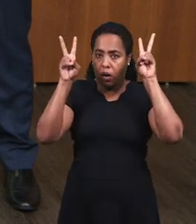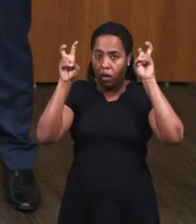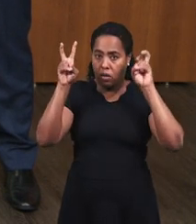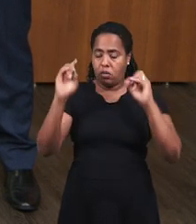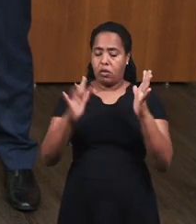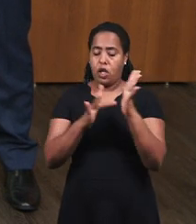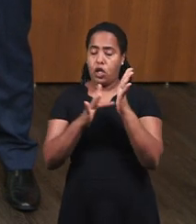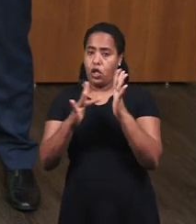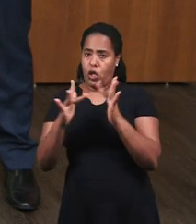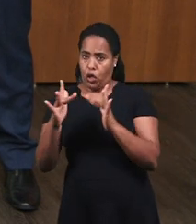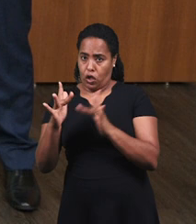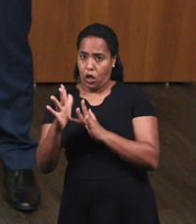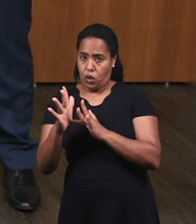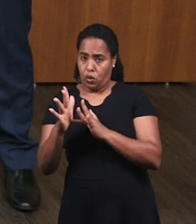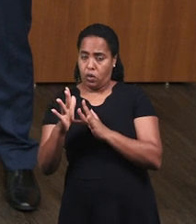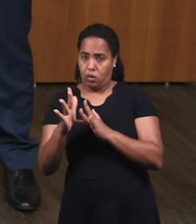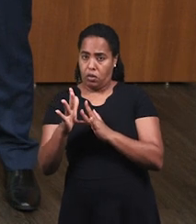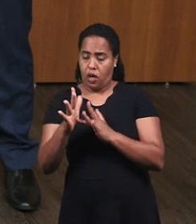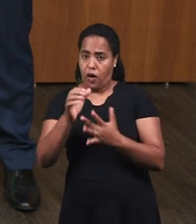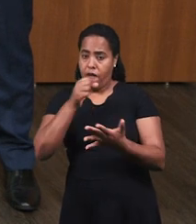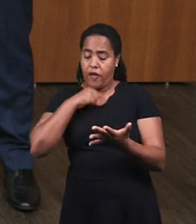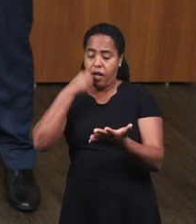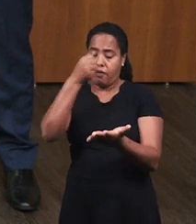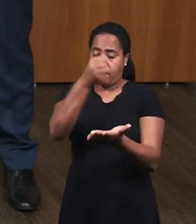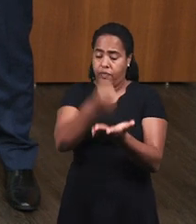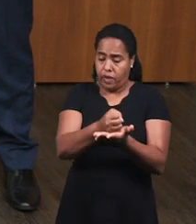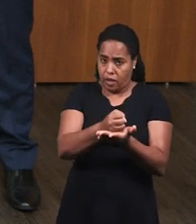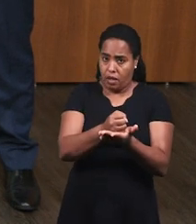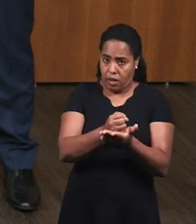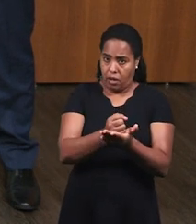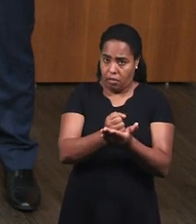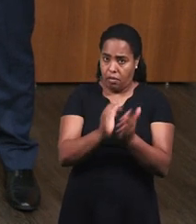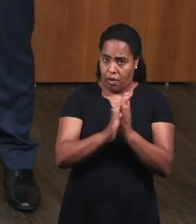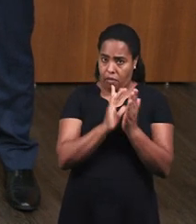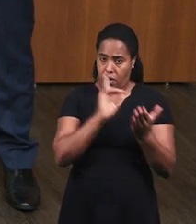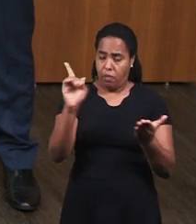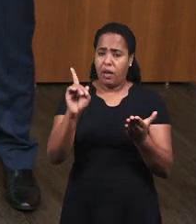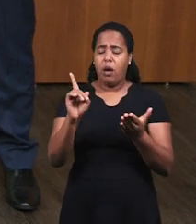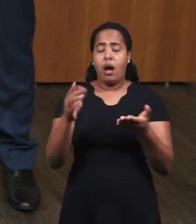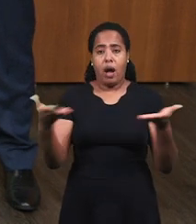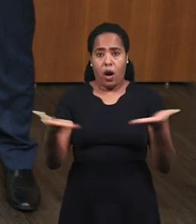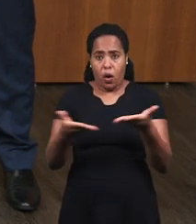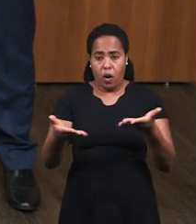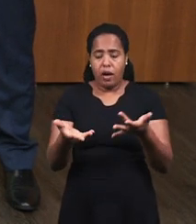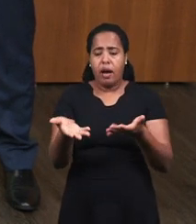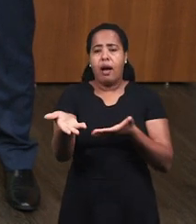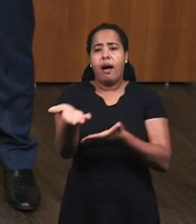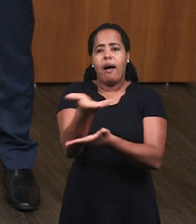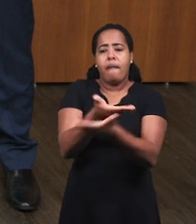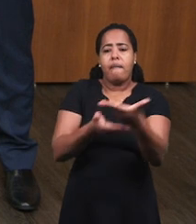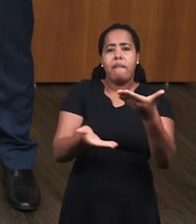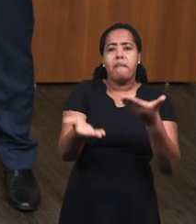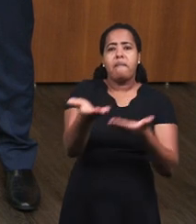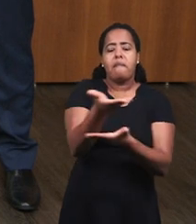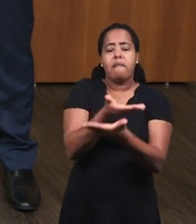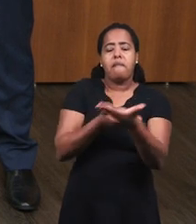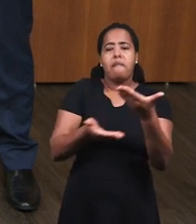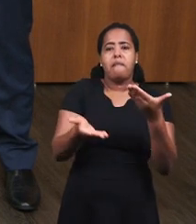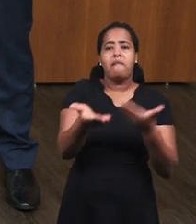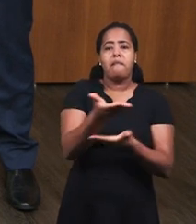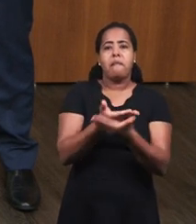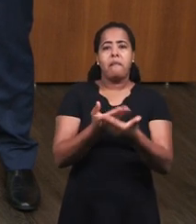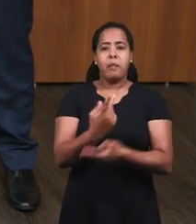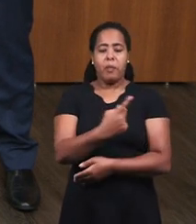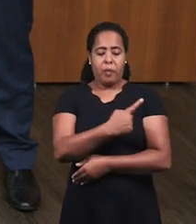le sujet Jésus à l'Ancien Testament, nous allons voir la participation du pasteur